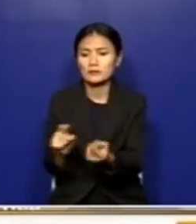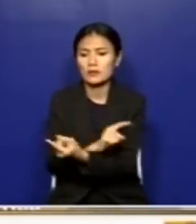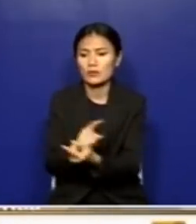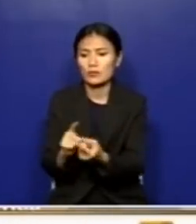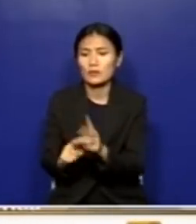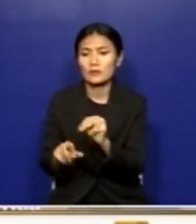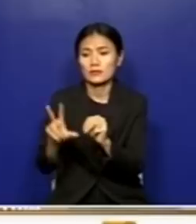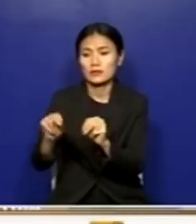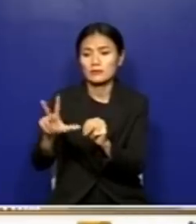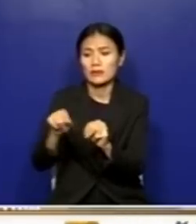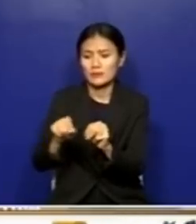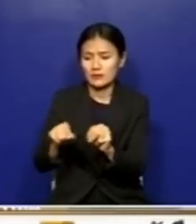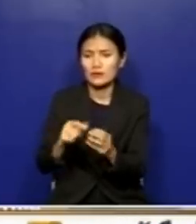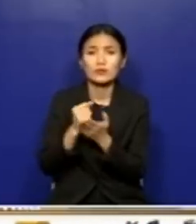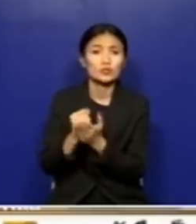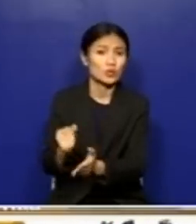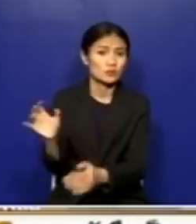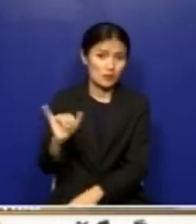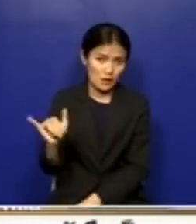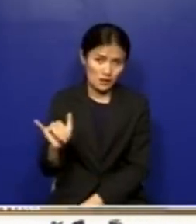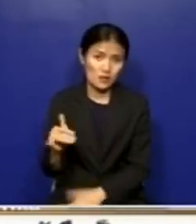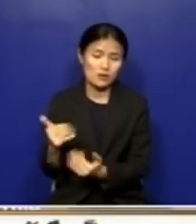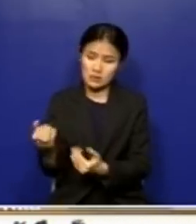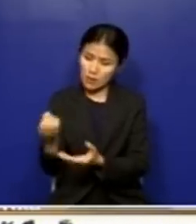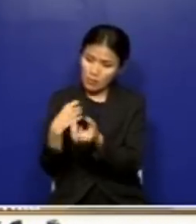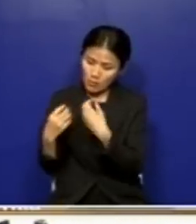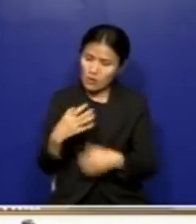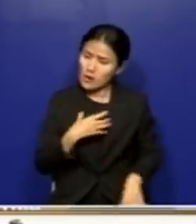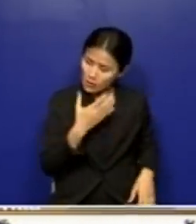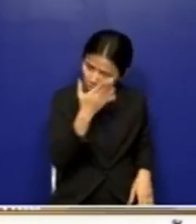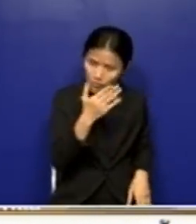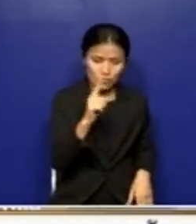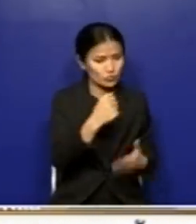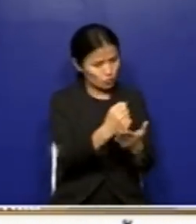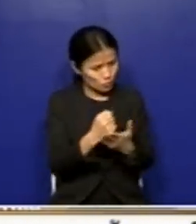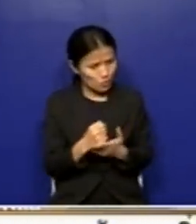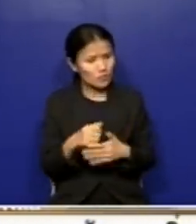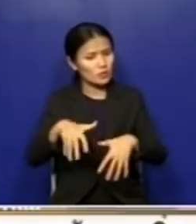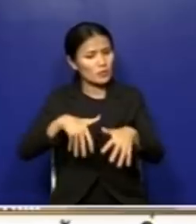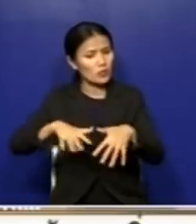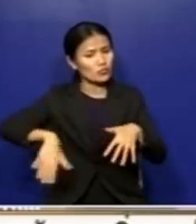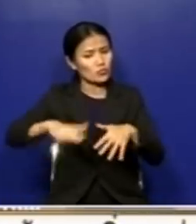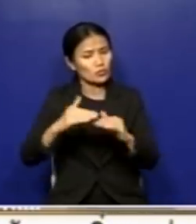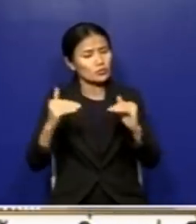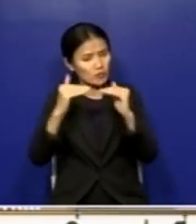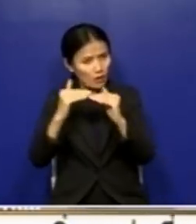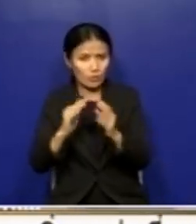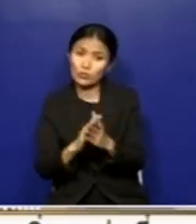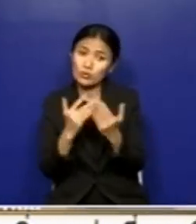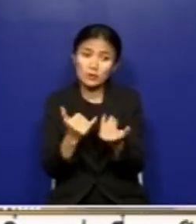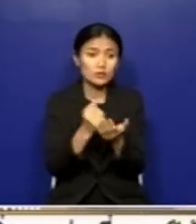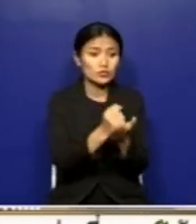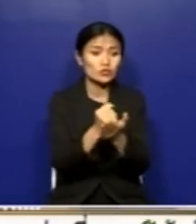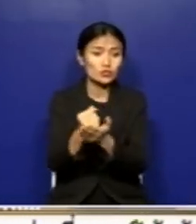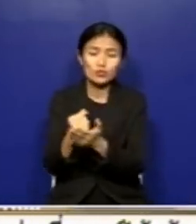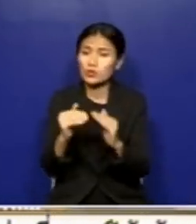เหนวาเขามาเลีกลองว่าขอให้ได้รับการเยวยาเหมือนประชาชนทั่วไปการที่เยวยาไม่ทั่วหน้าทำใหประชาชนตก